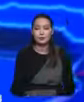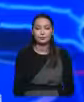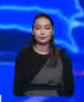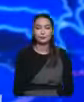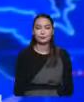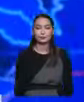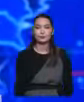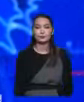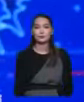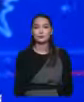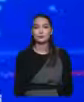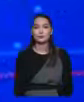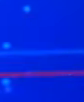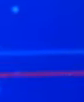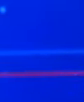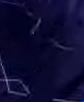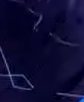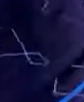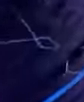тарқатады. Эфирде Жер Жаһан Айдары.